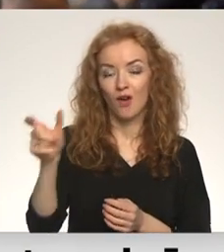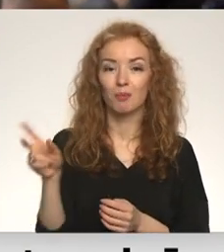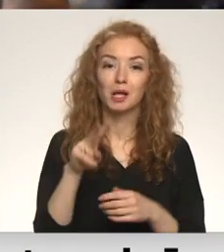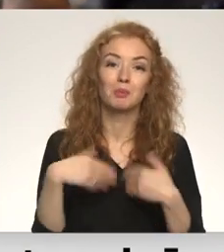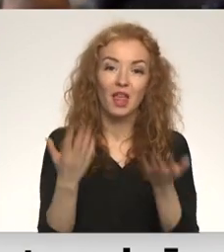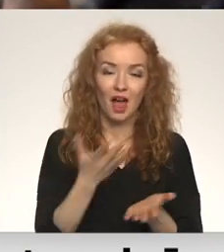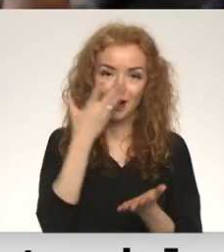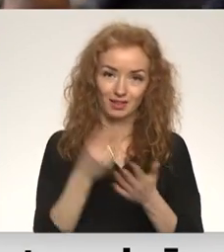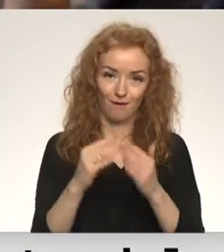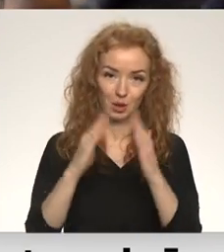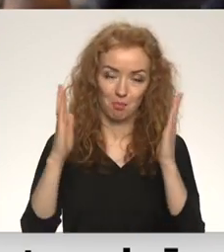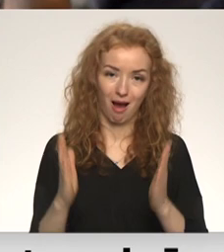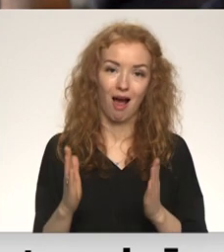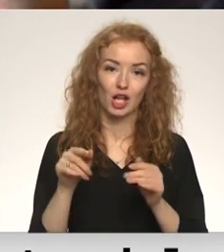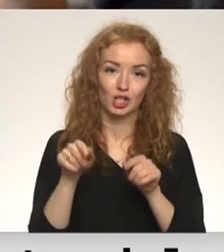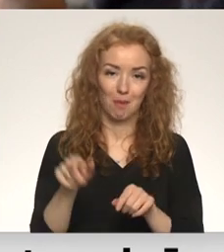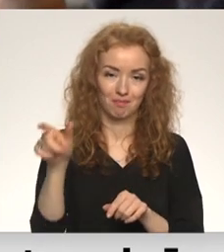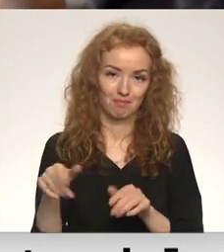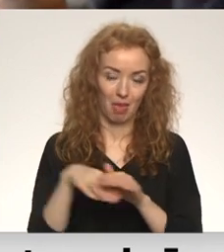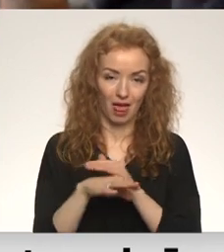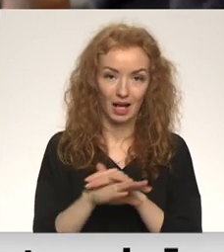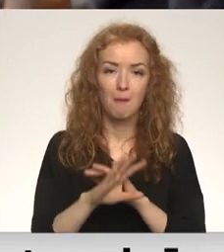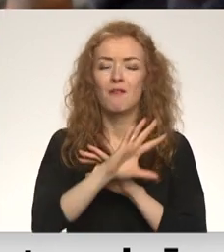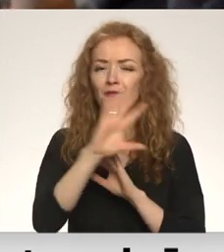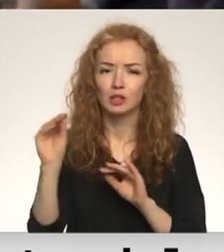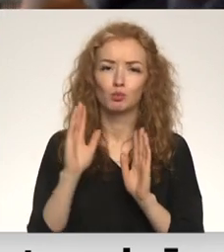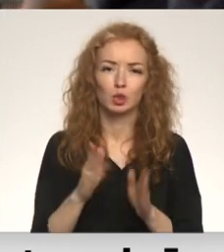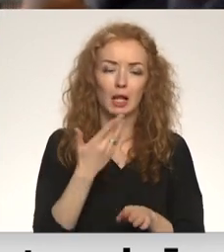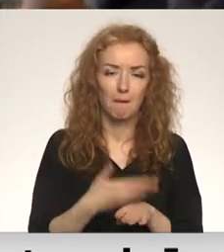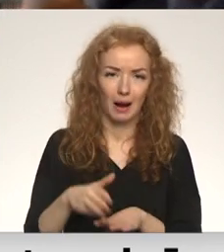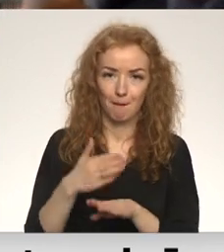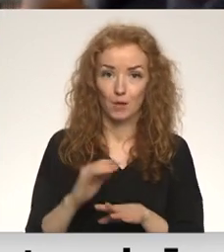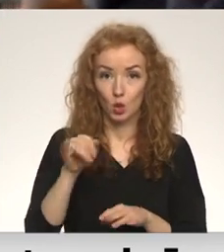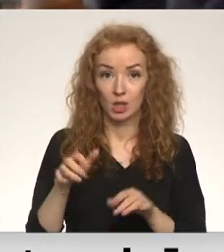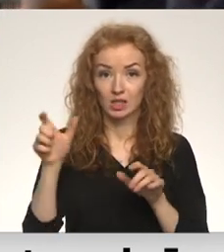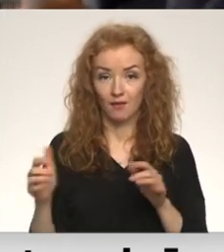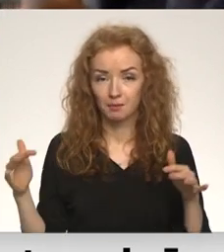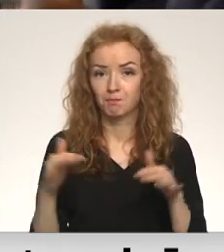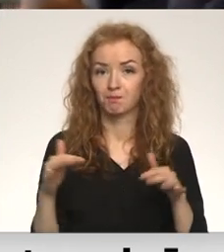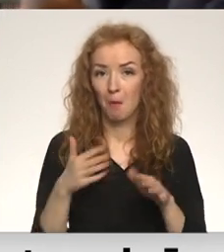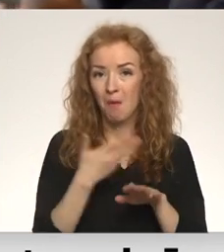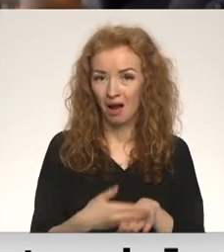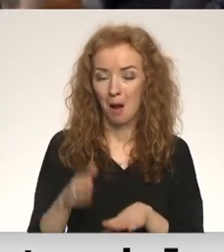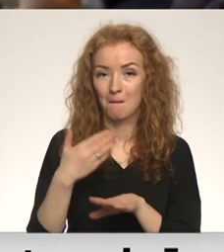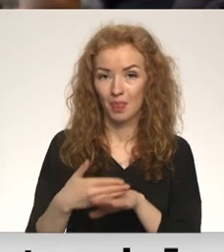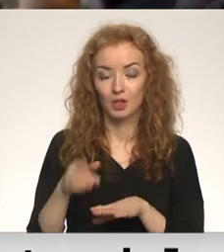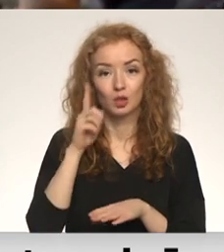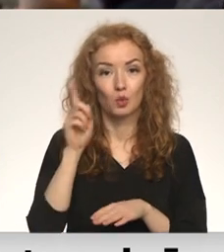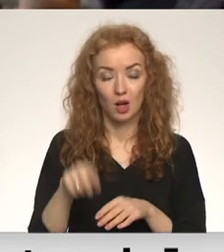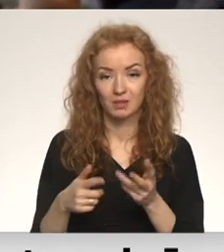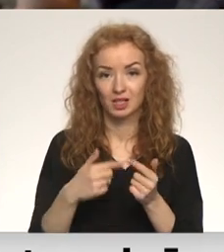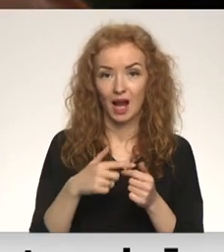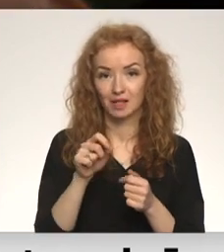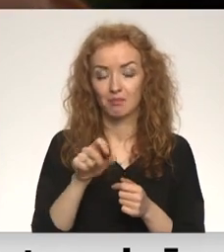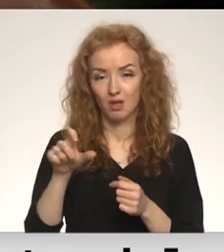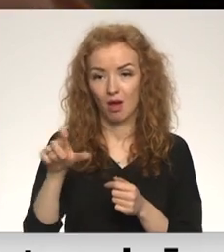piedāvājuši savu mājokli. Tā kā viss notiks, bet pakāpeniski, jo cilvēki arī pie mums, protams, ierodas pakāpeniski. Nu, protams, skaitlis pieaug